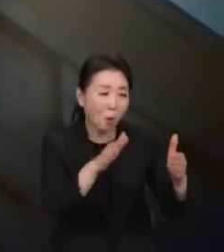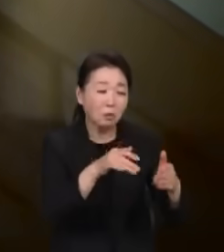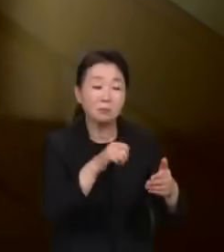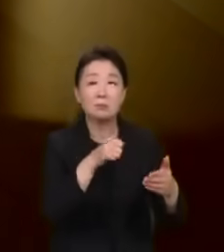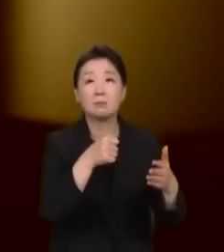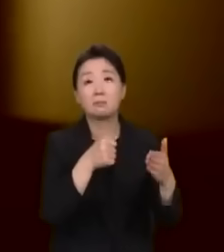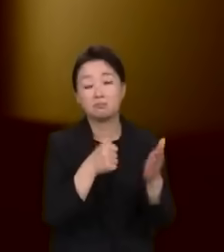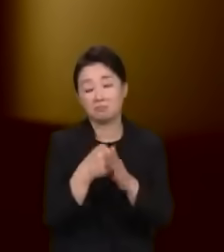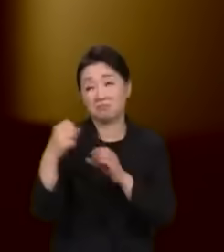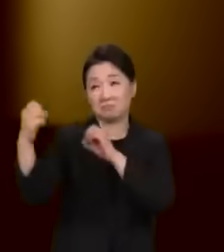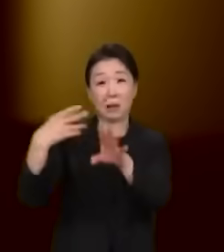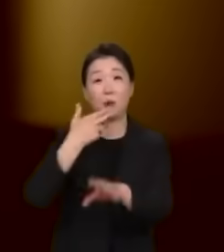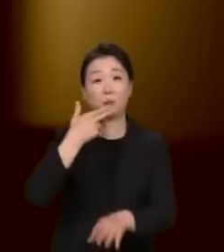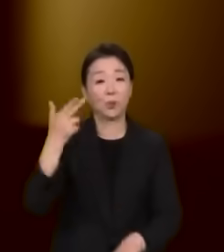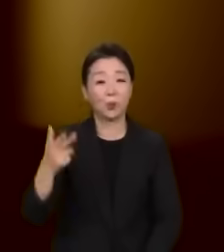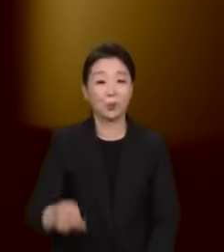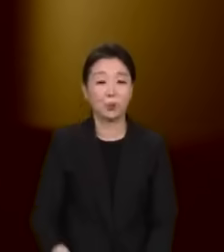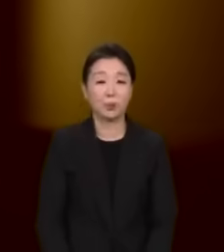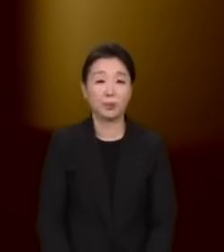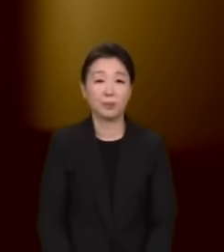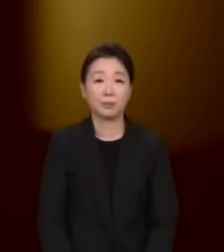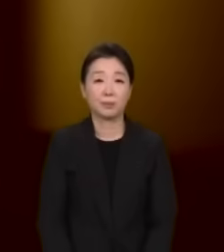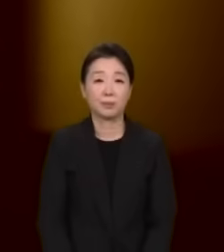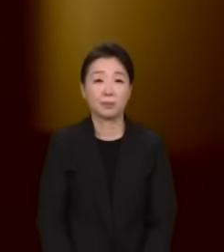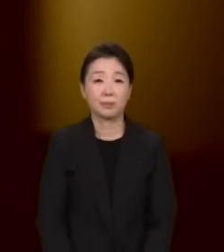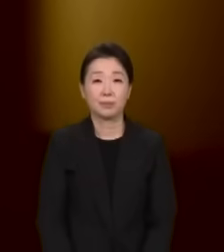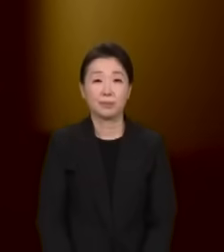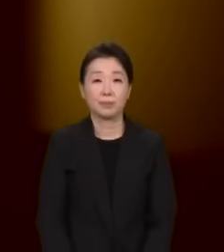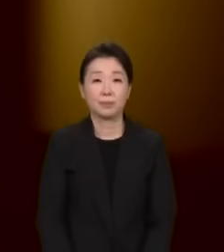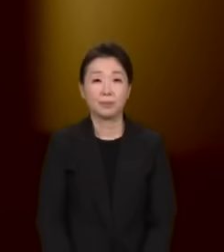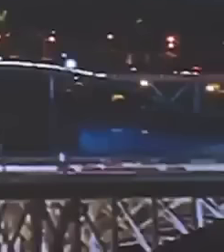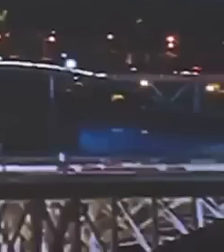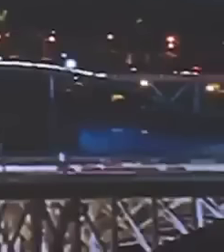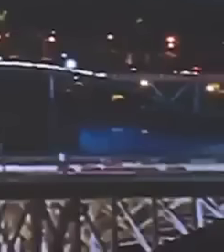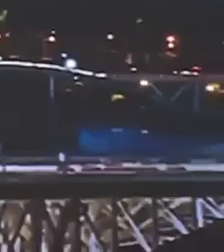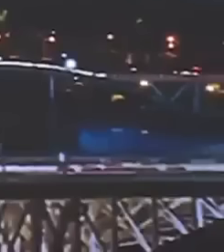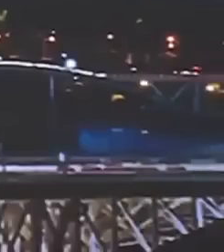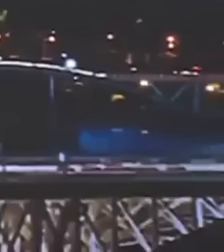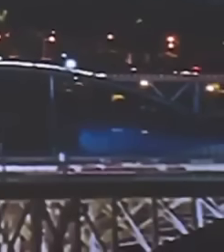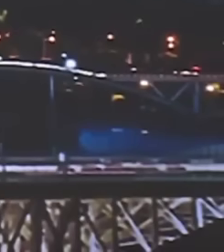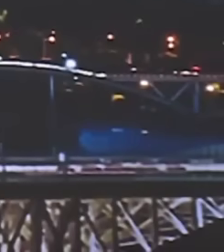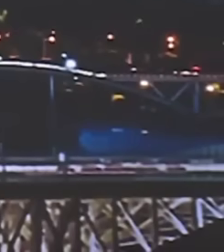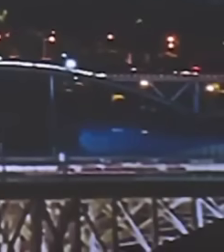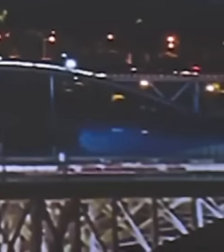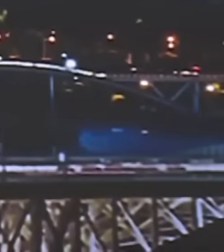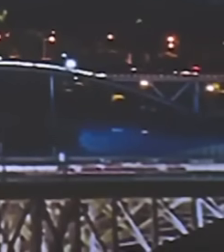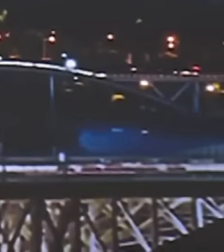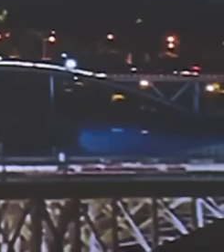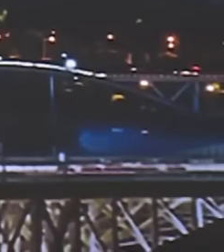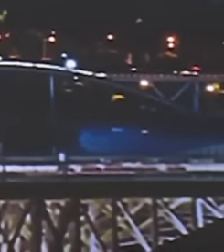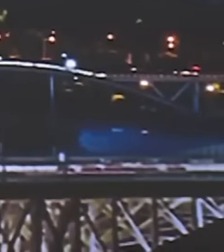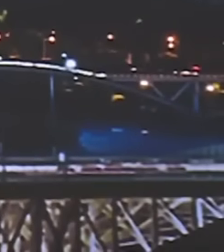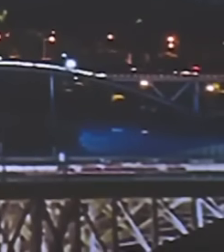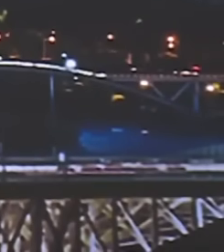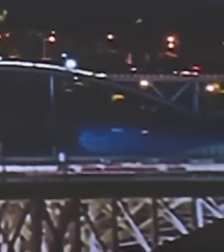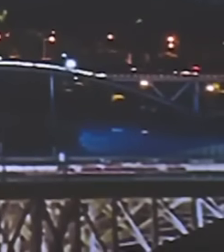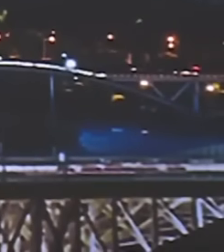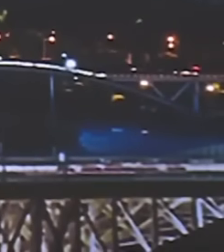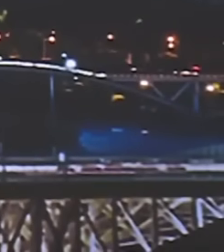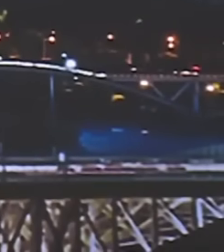을하지 않 권민재 안녕하세요 뉴스룸 앵커 최지원입니다